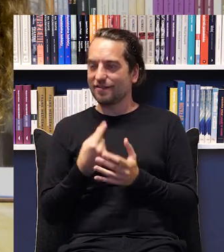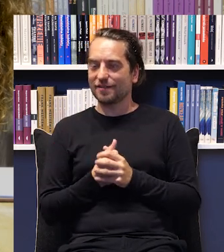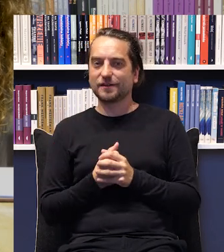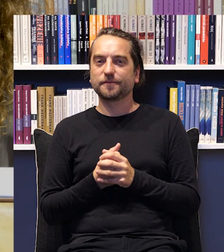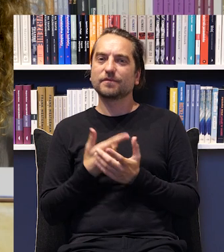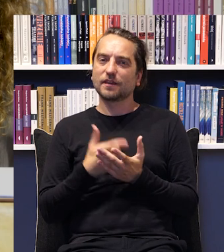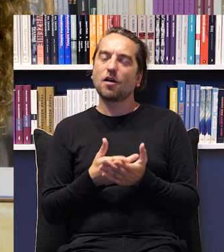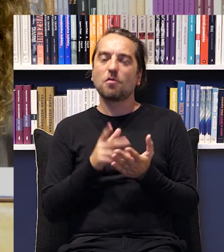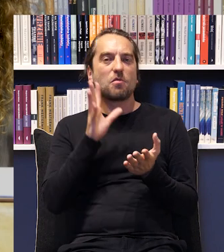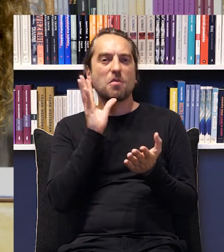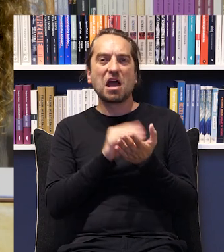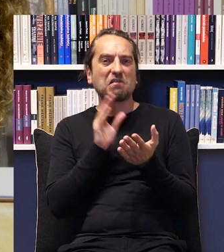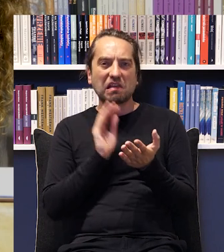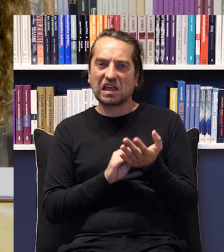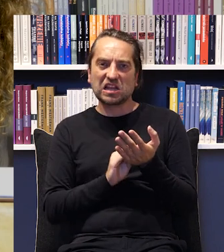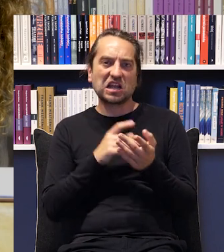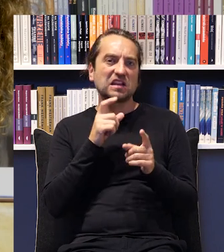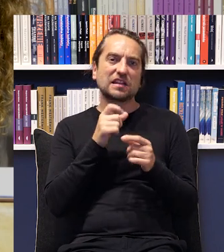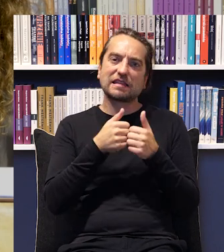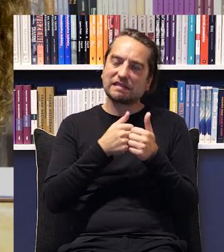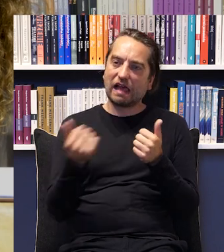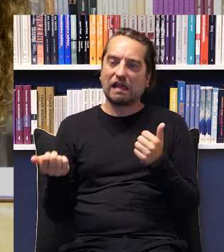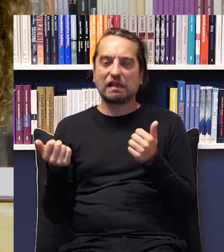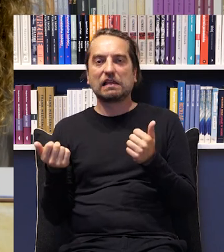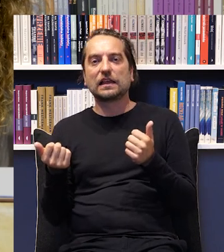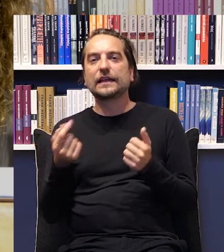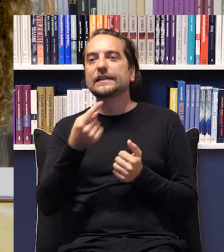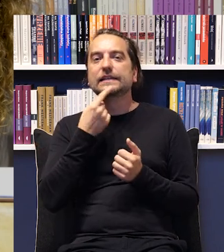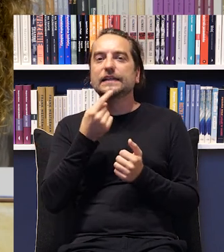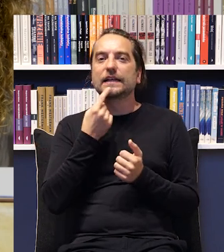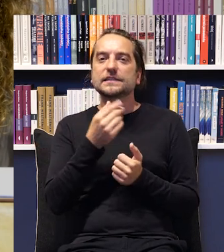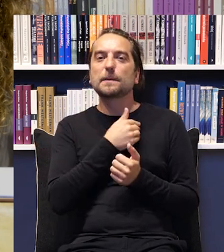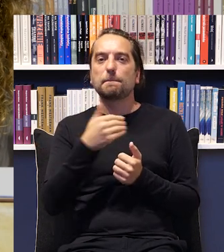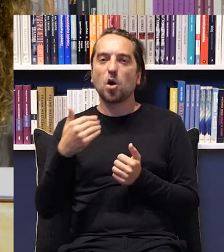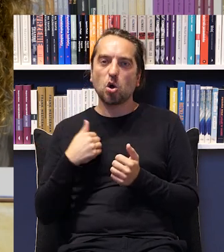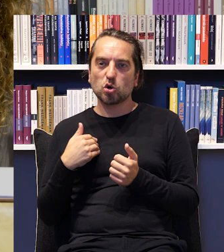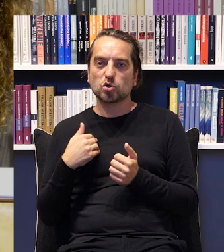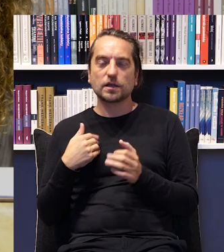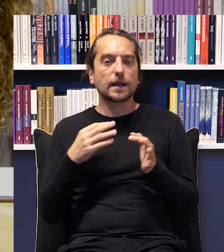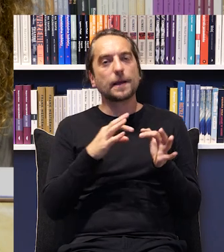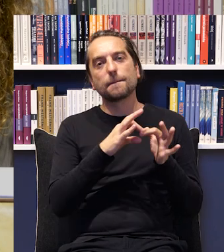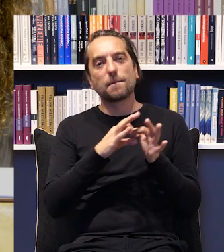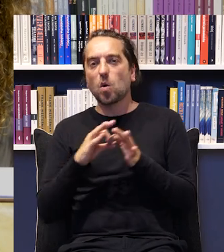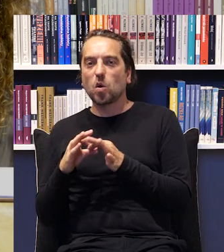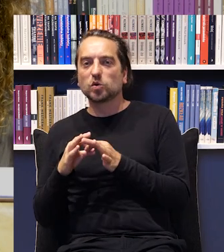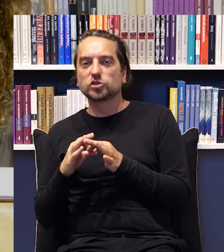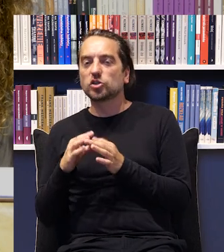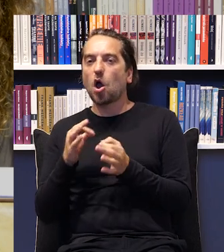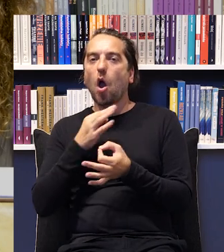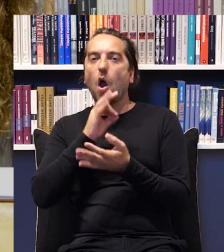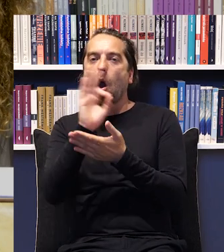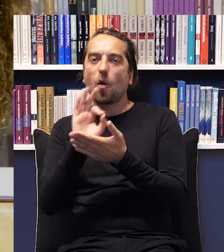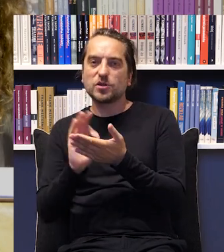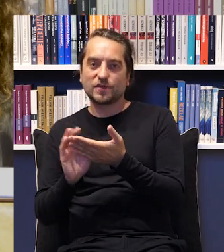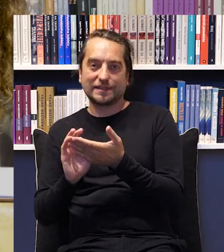właśnie powtarzane bezmyślnie zdanie, że język polski się nie nadaje do pisania